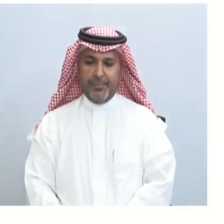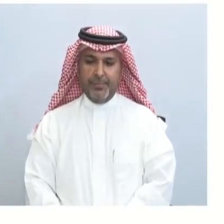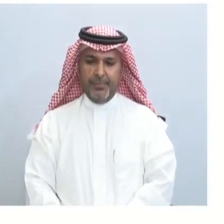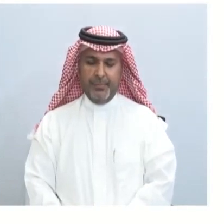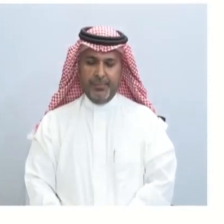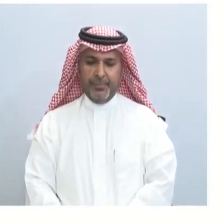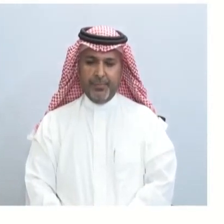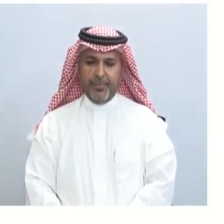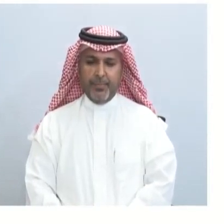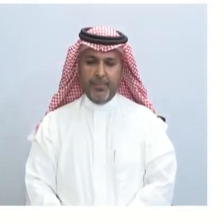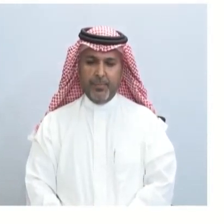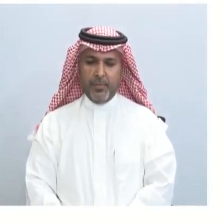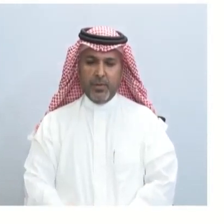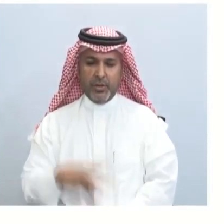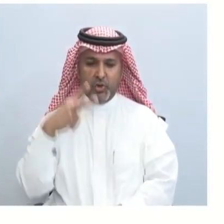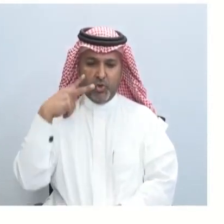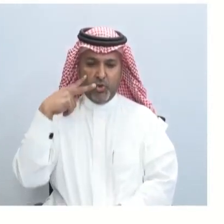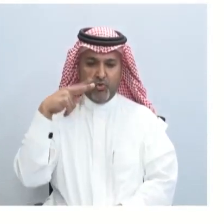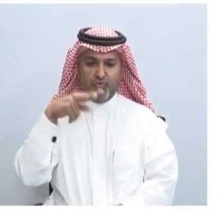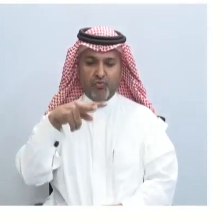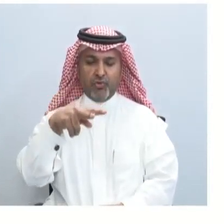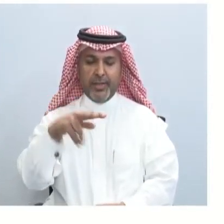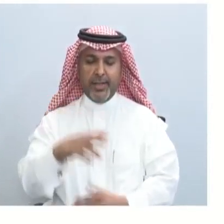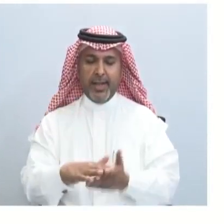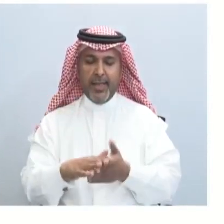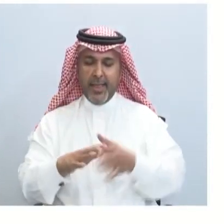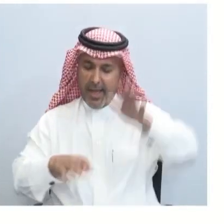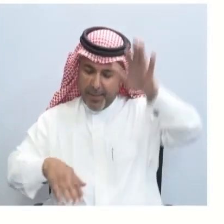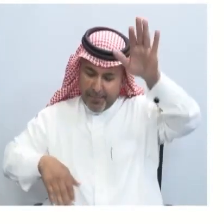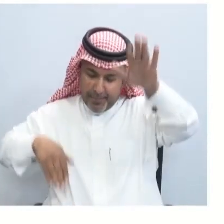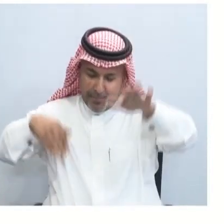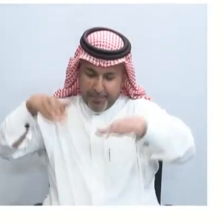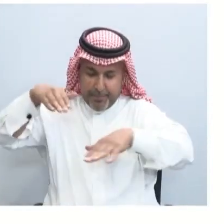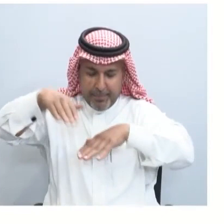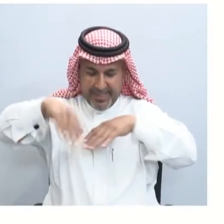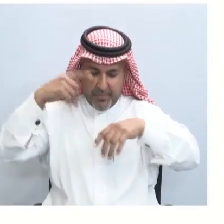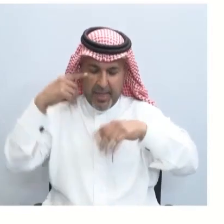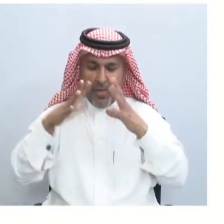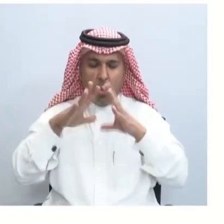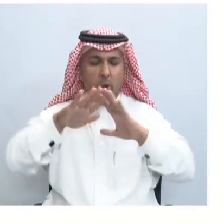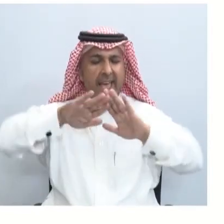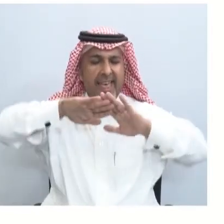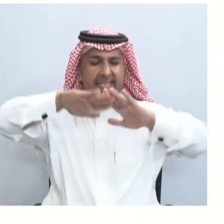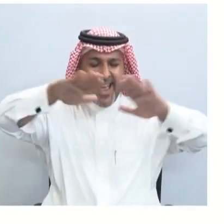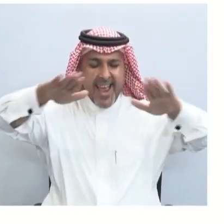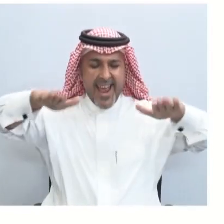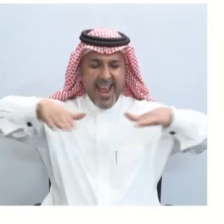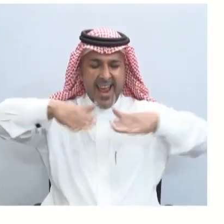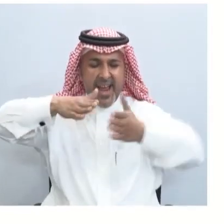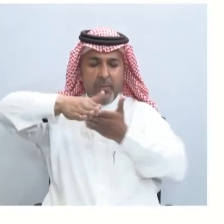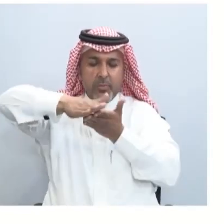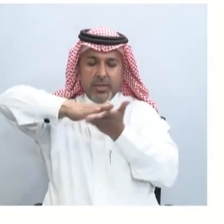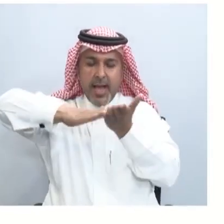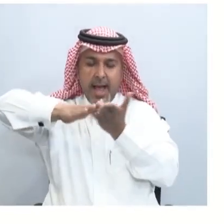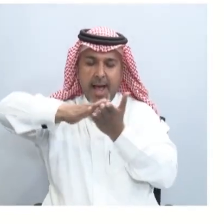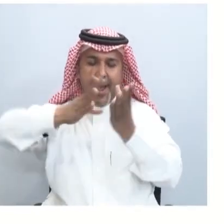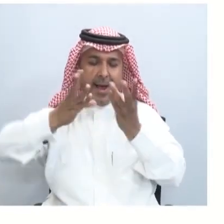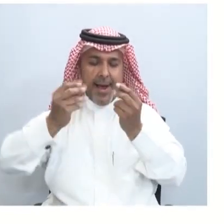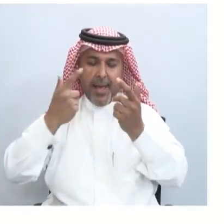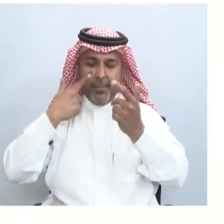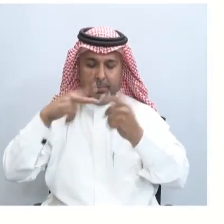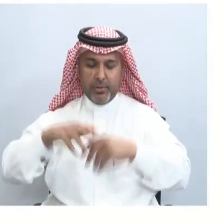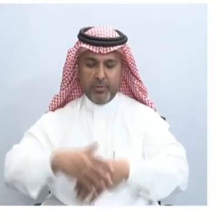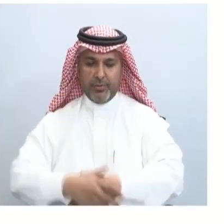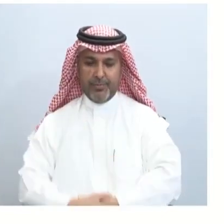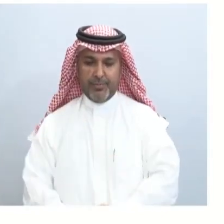استعد سباحه يبين الشكل ابعاد بركه سباحه لدينا هذا الشكل يبين